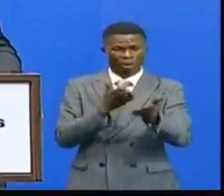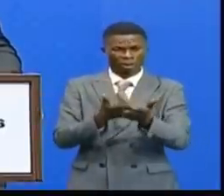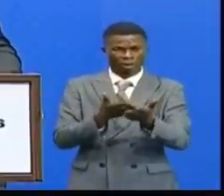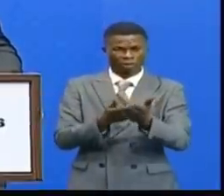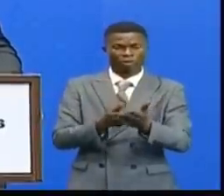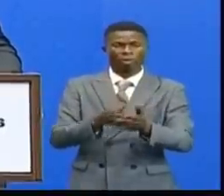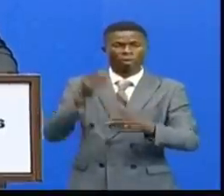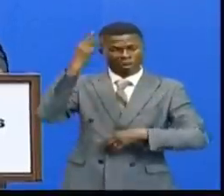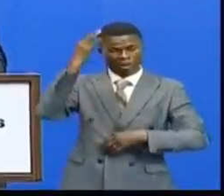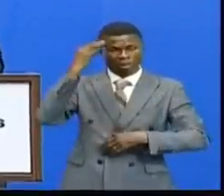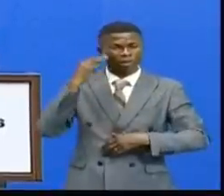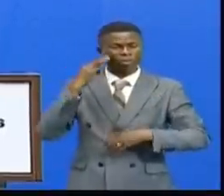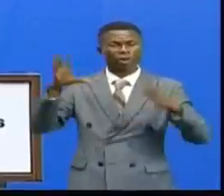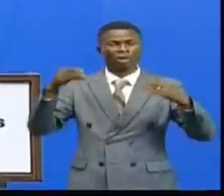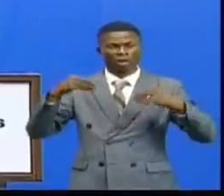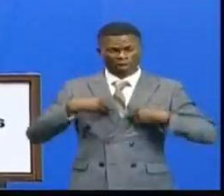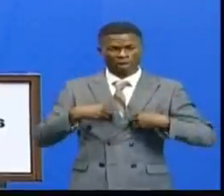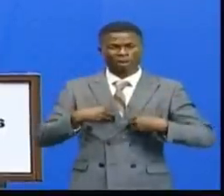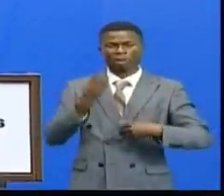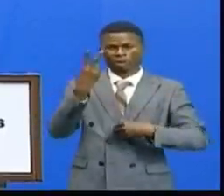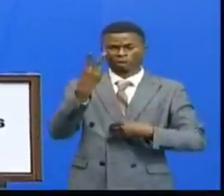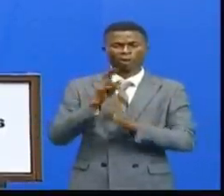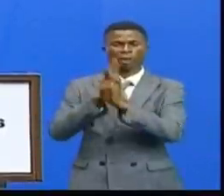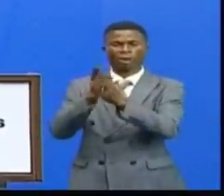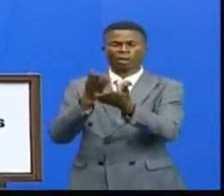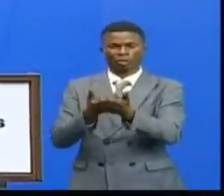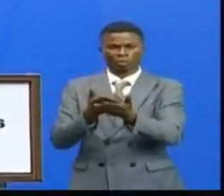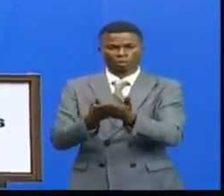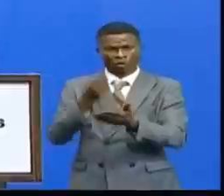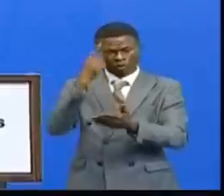Le Conseil a pris acte de ces deux rapports.